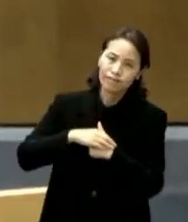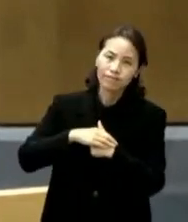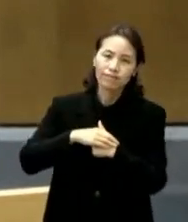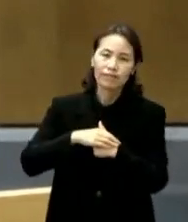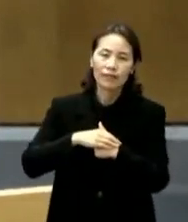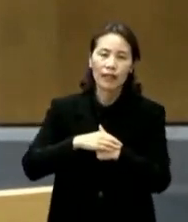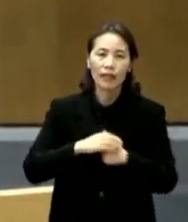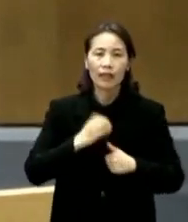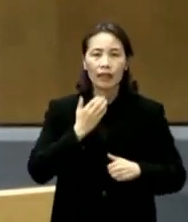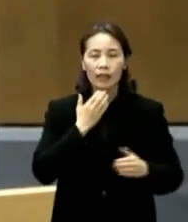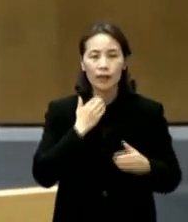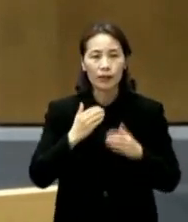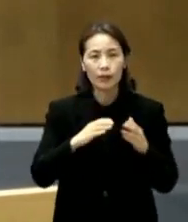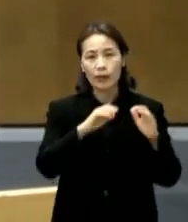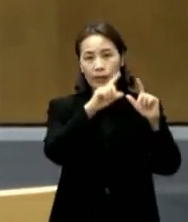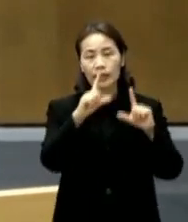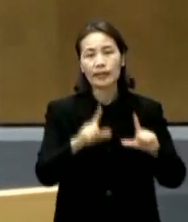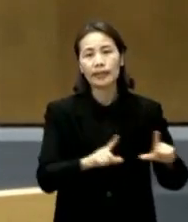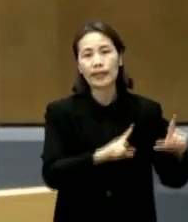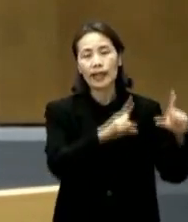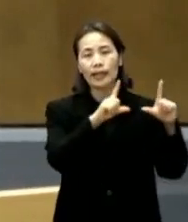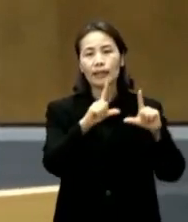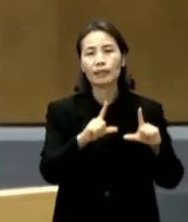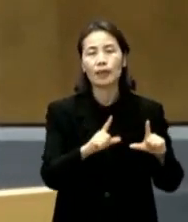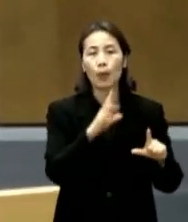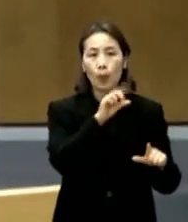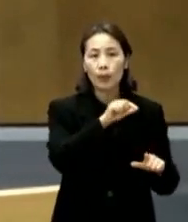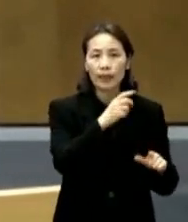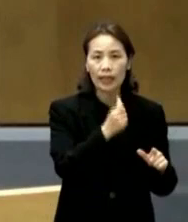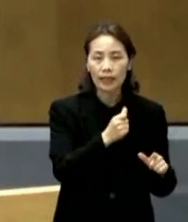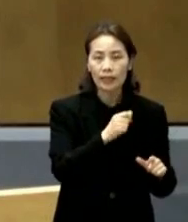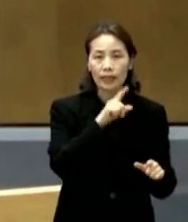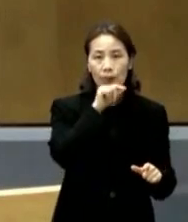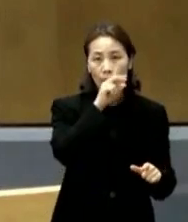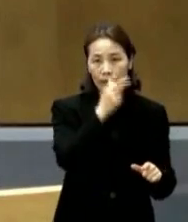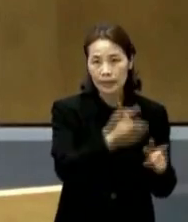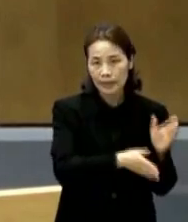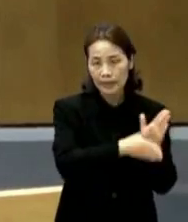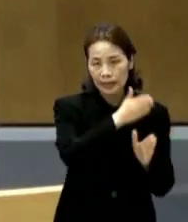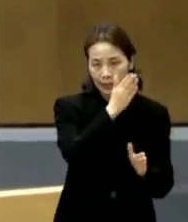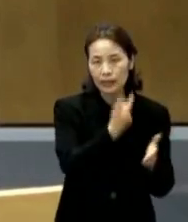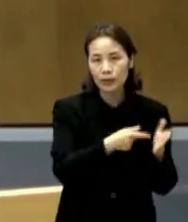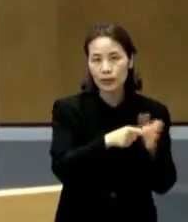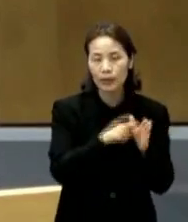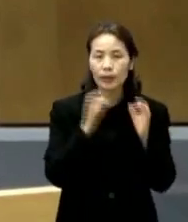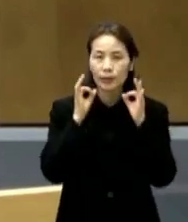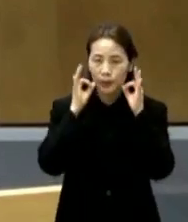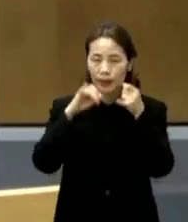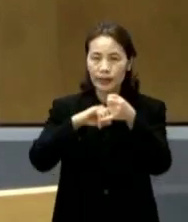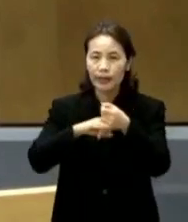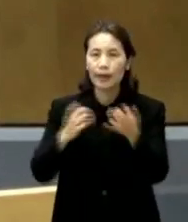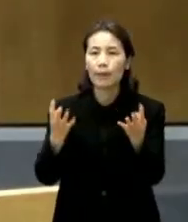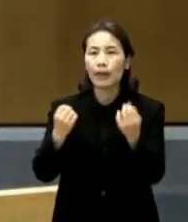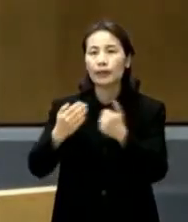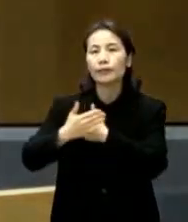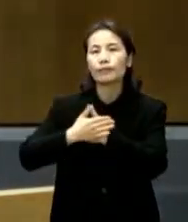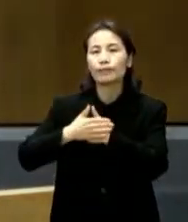도민의 삶과 오산 시민의 삶을 위해서 남은 임기 동안 열심히 하겠습니다. 감사합니다. 많이